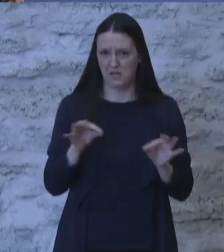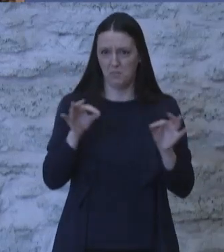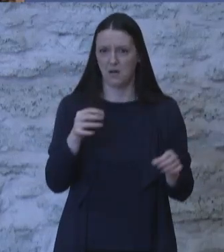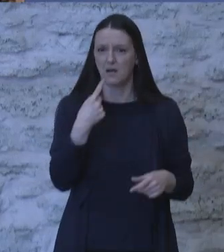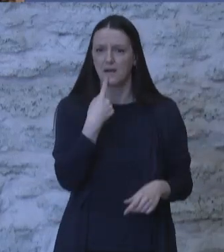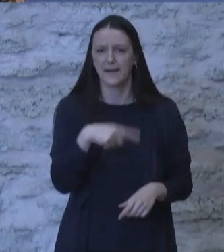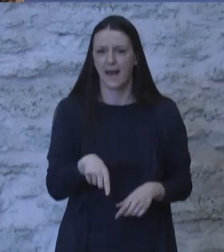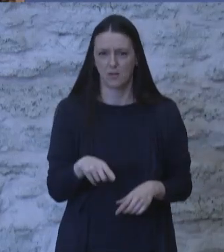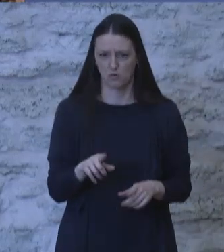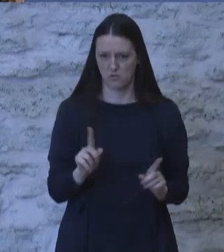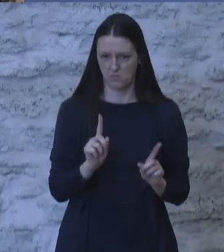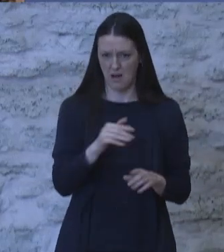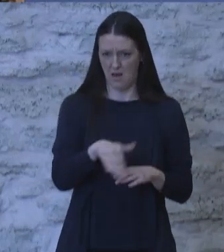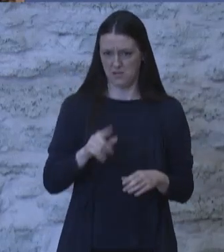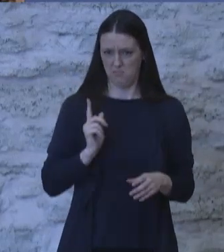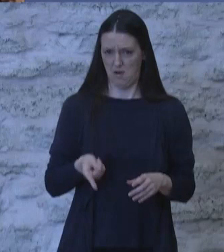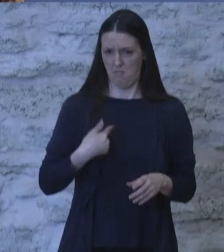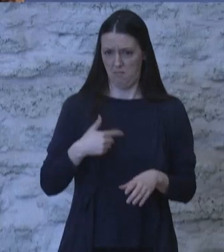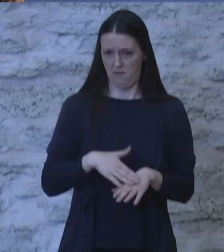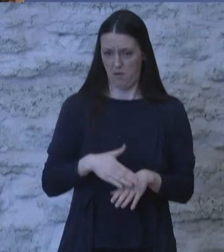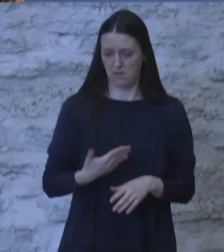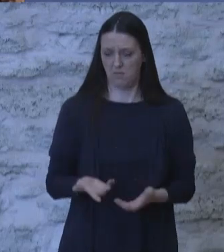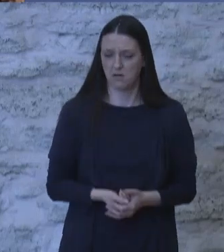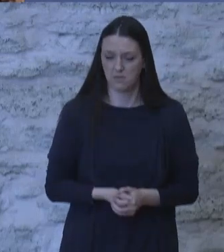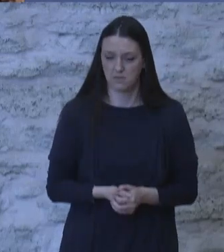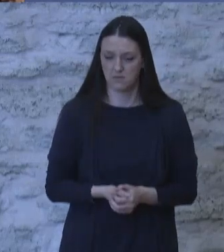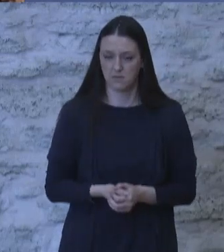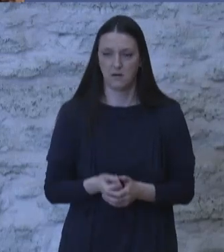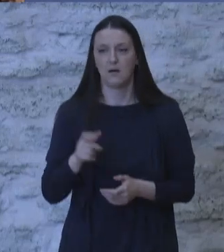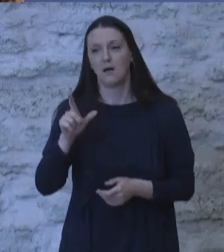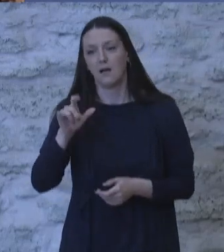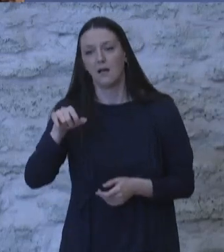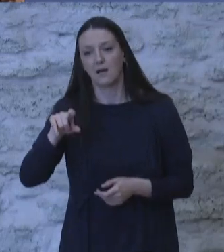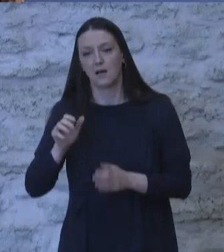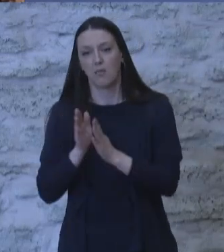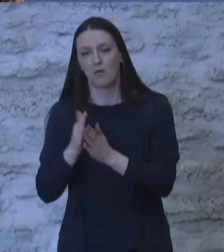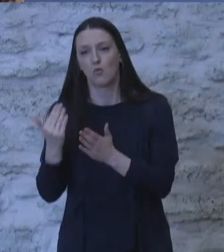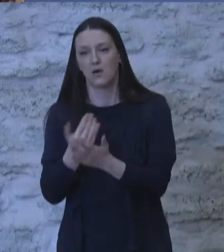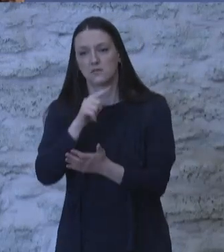Mille eest ma vabandama peaksin? Jürgen Ligi palon mikrofon.